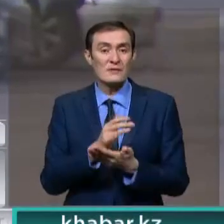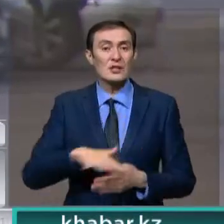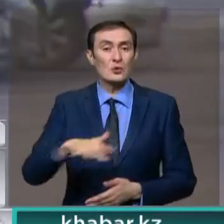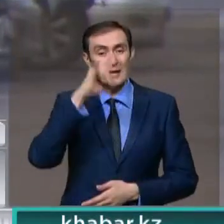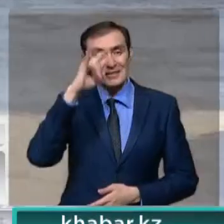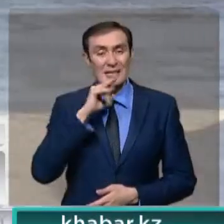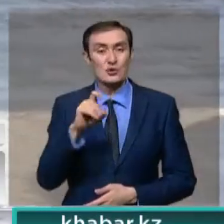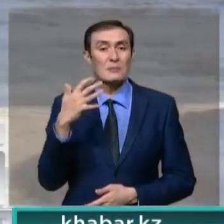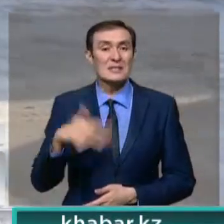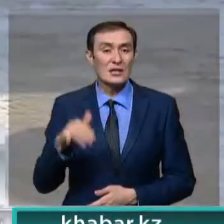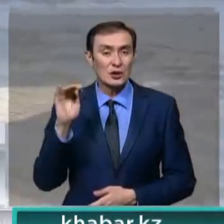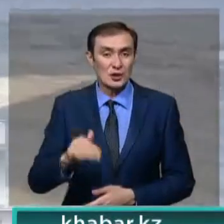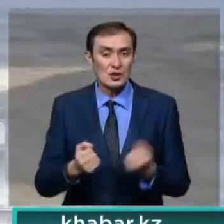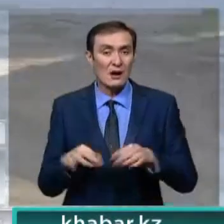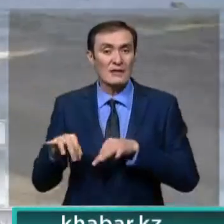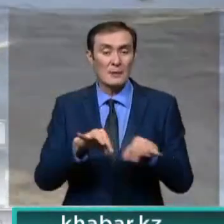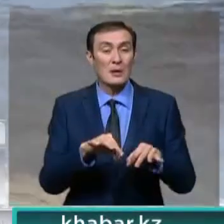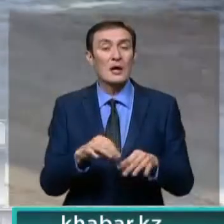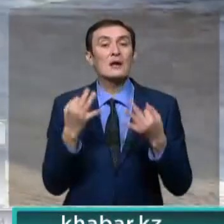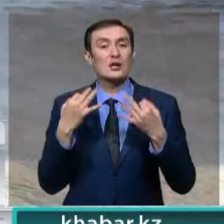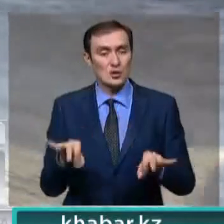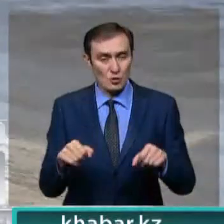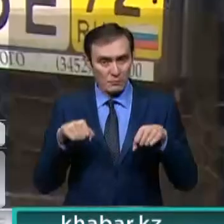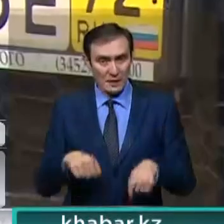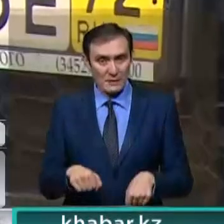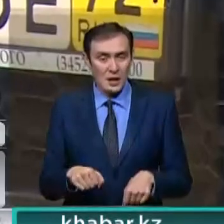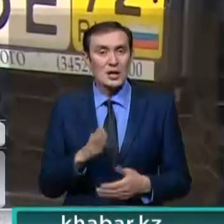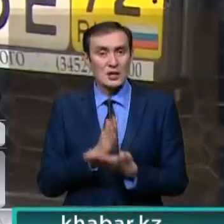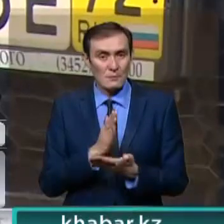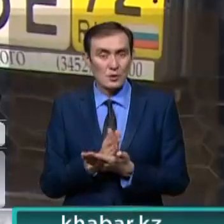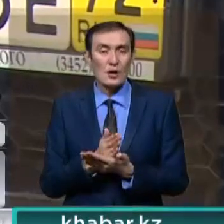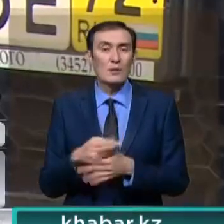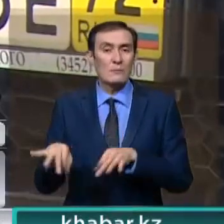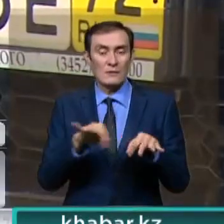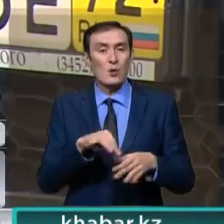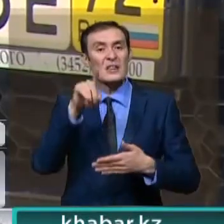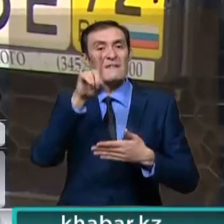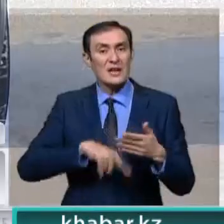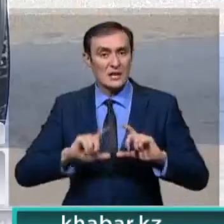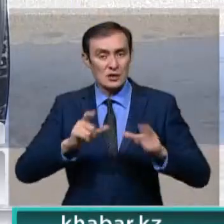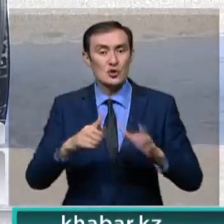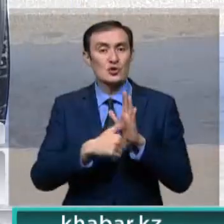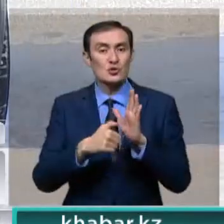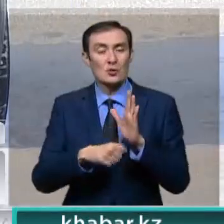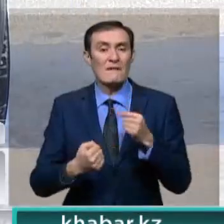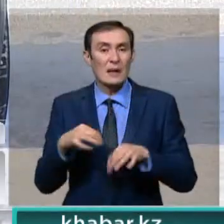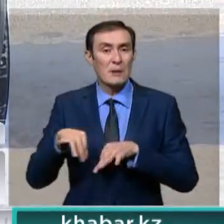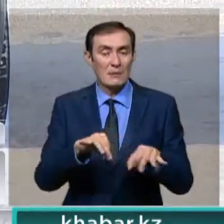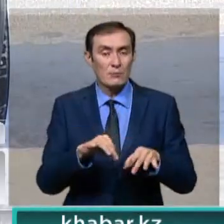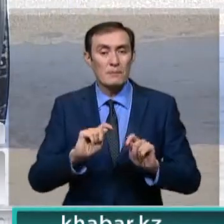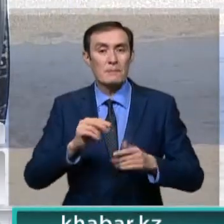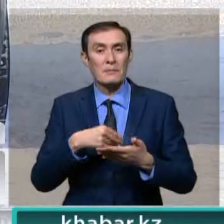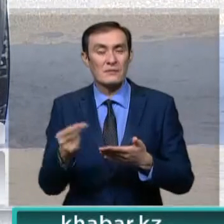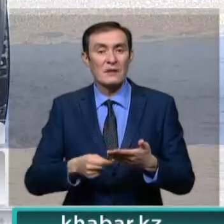территории Казахстана. 150 тысяч на законных основаниях, то есть ездят на них по доверенности. 600 единиц по спискам,